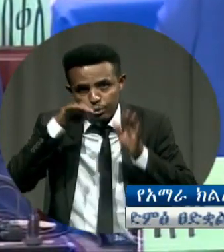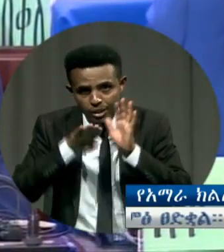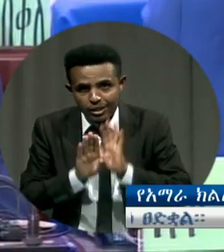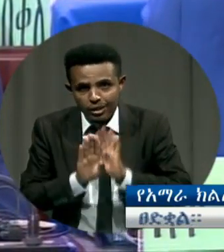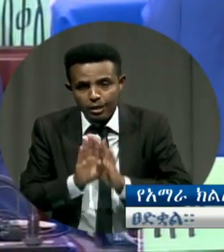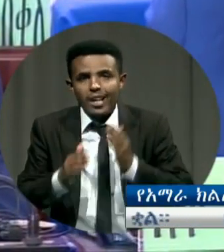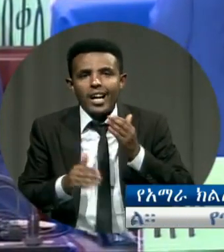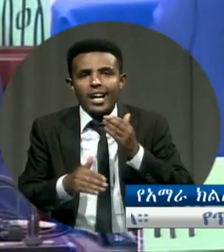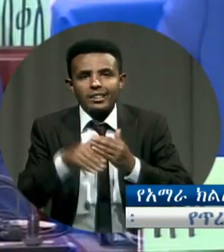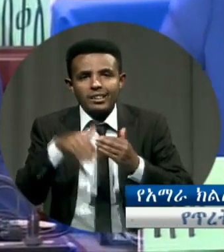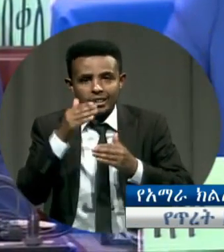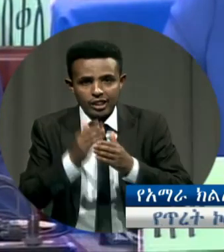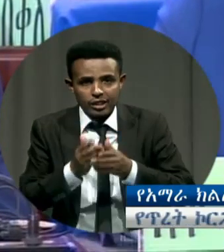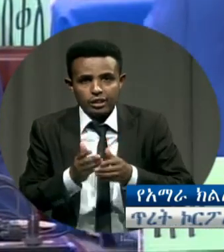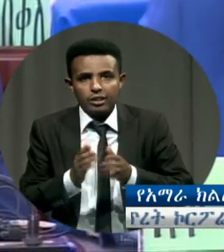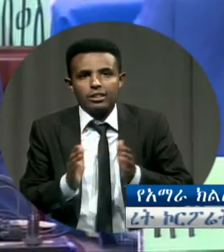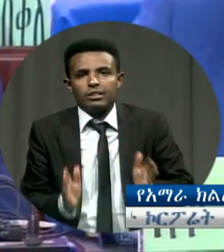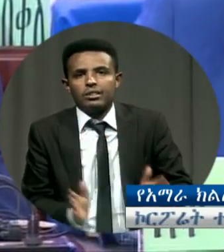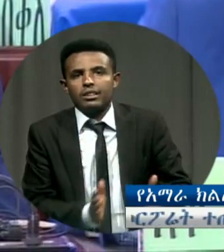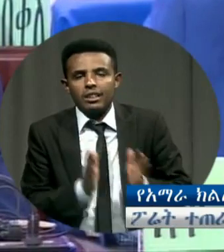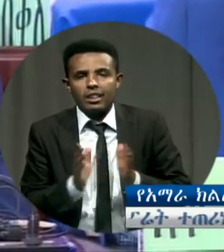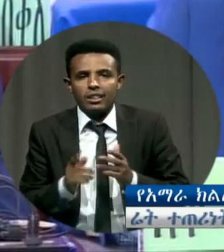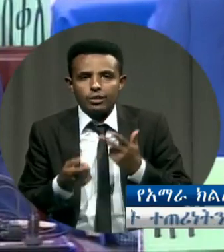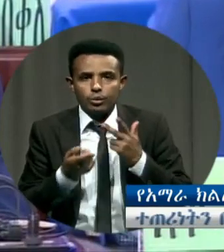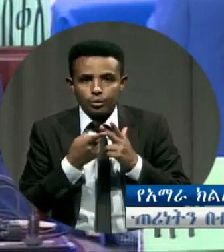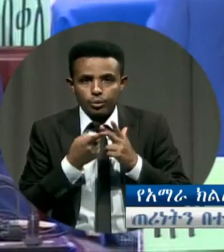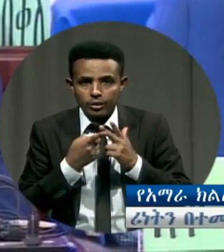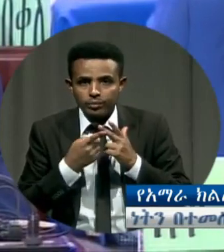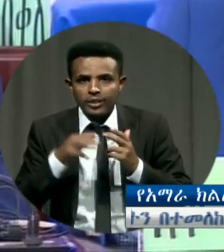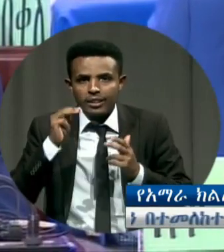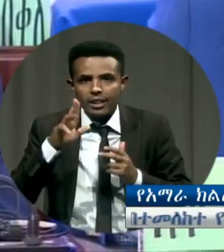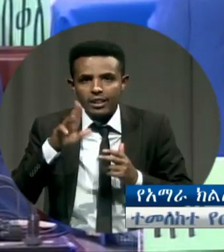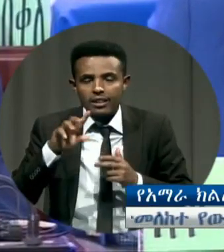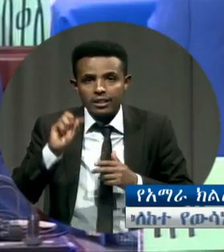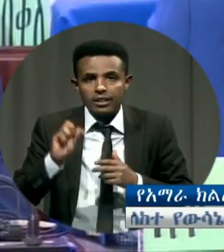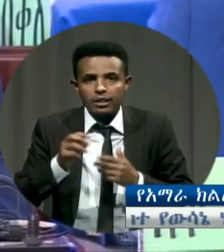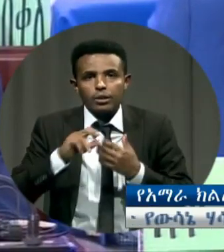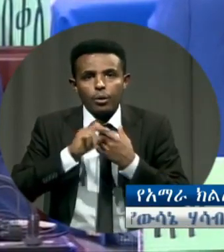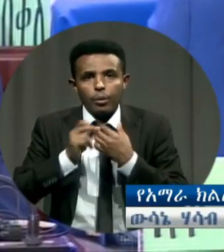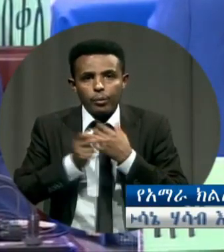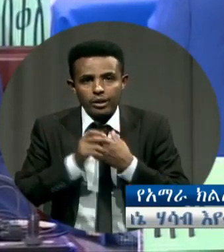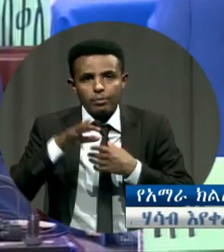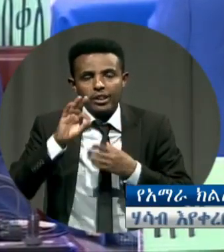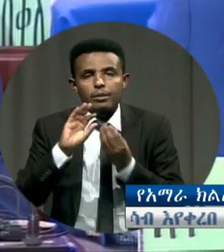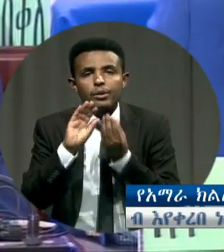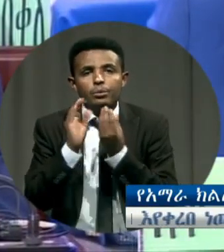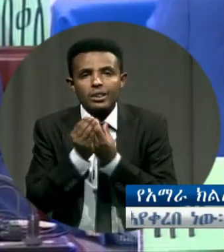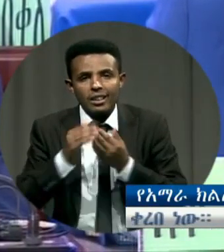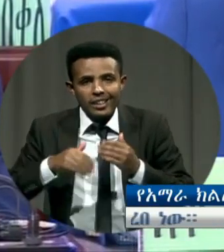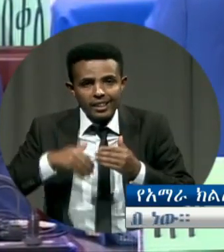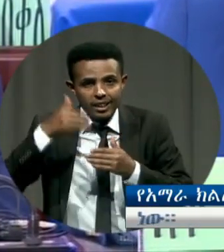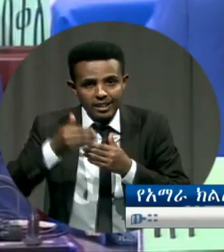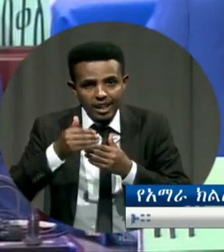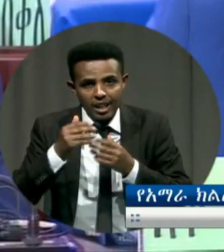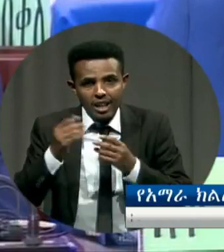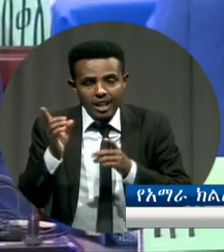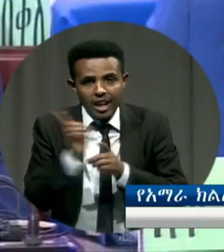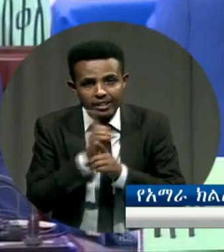እንዲኖር ታስቦ የተደራጀ ነው። ሶስት ጥረት ኮርፖሬት የሚገኝበት ወቅታዊ ሁኔታና የቀጣይ አቅጣጫዎችን